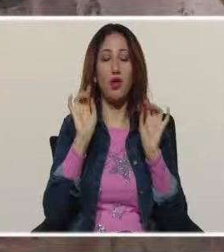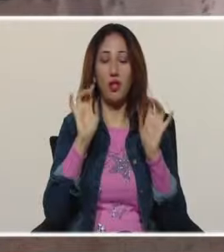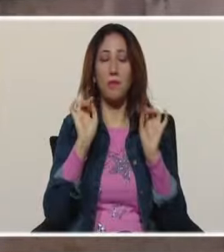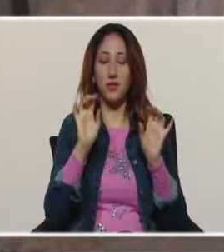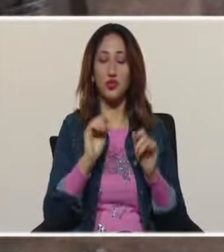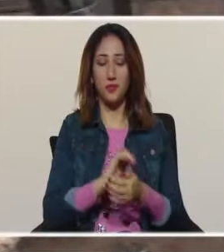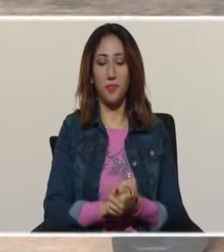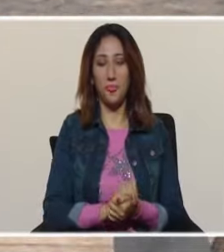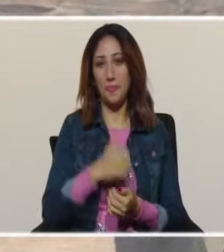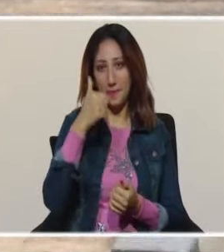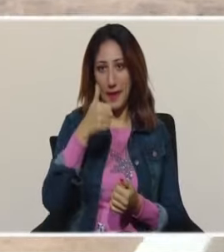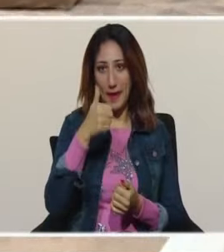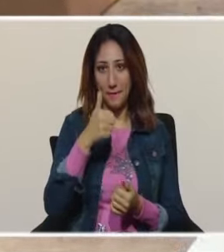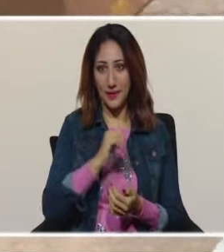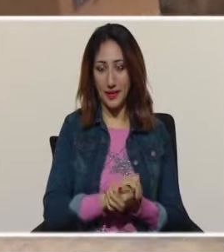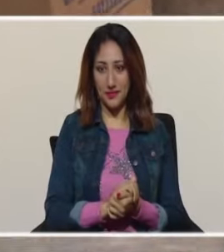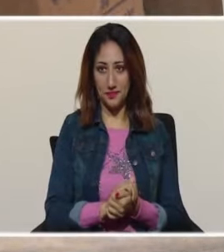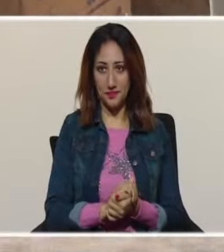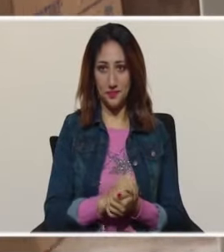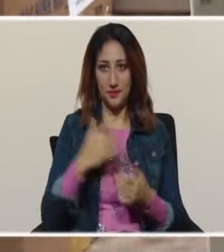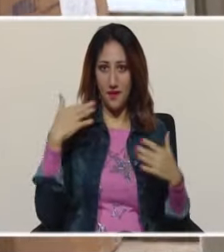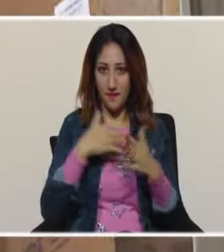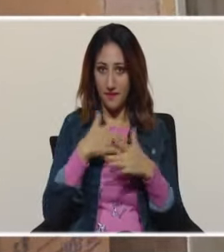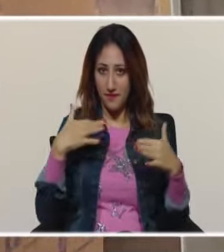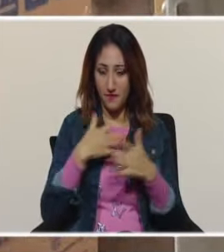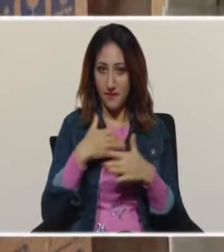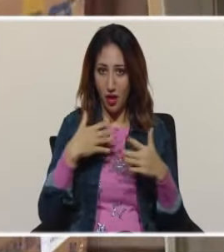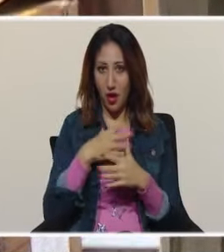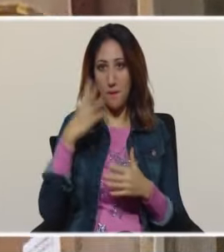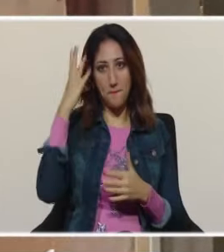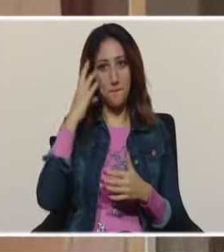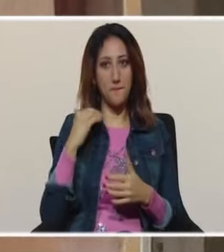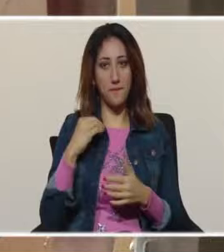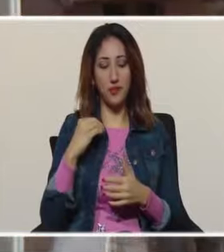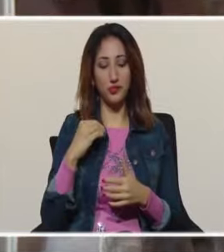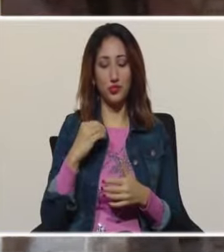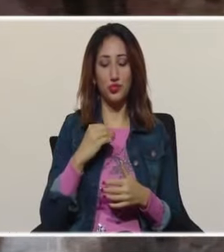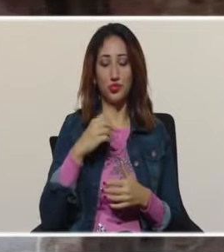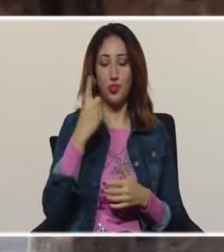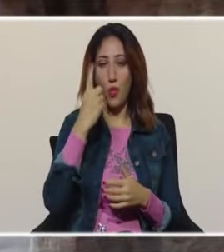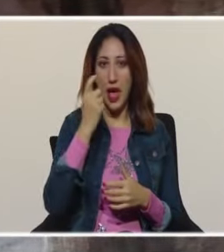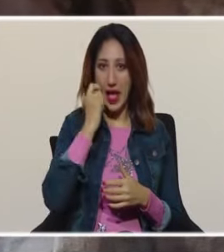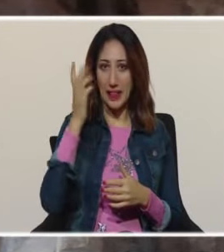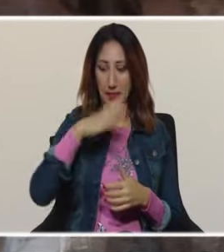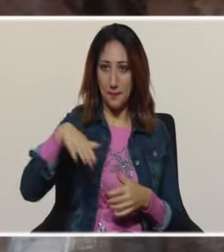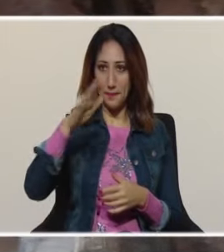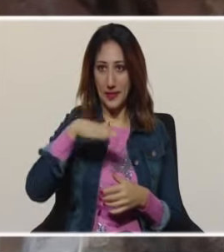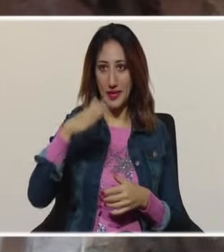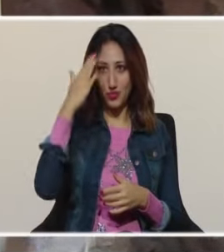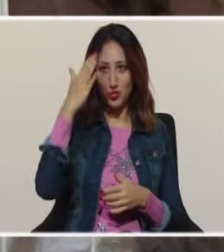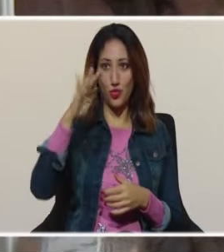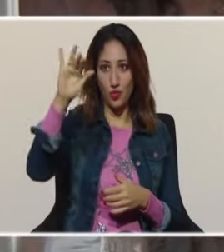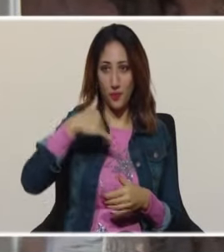لا جميله، سعادتك وفرحتك دي بالدنيا كلها يا موسى. اشكره جدا والله، واحد من الناس ان انتوا جيتوا وحققتوا